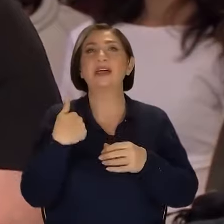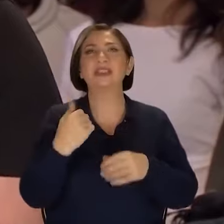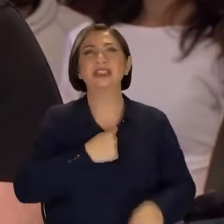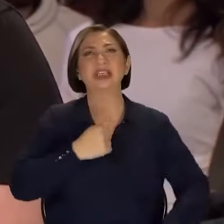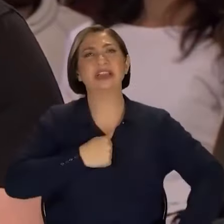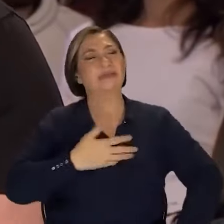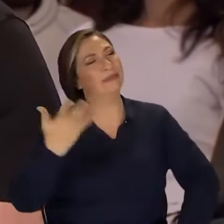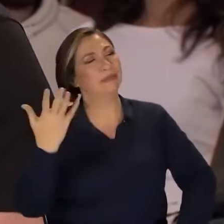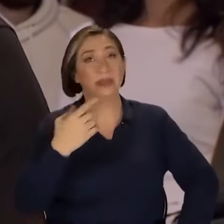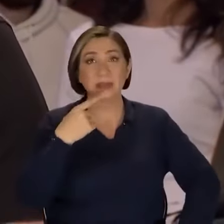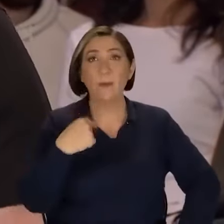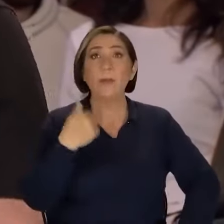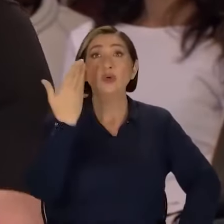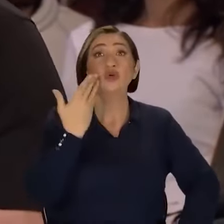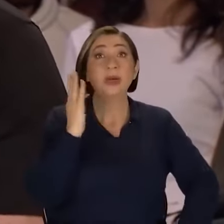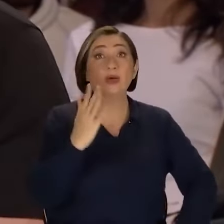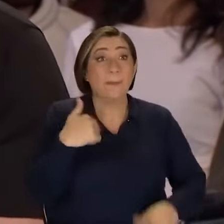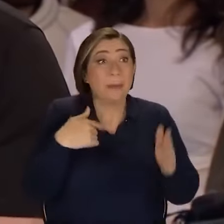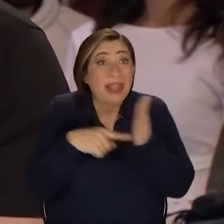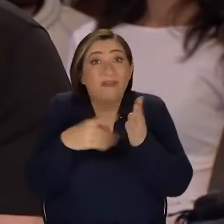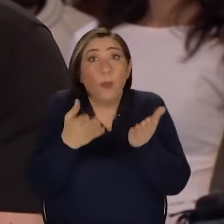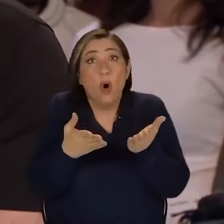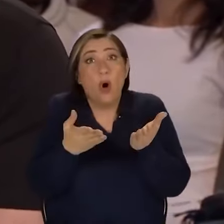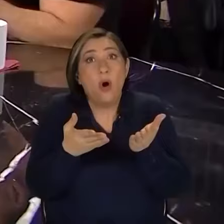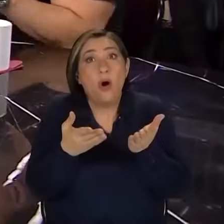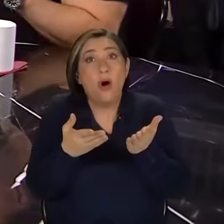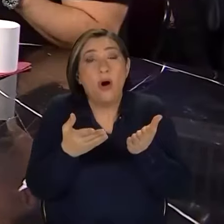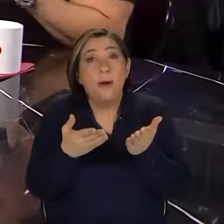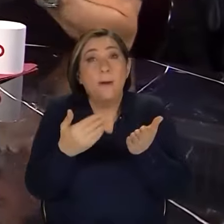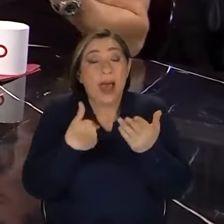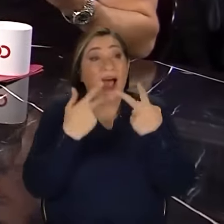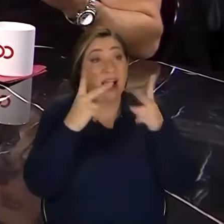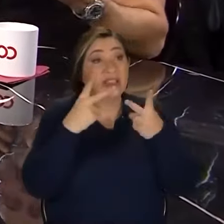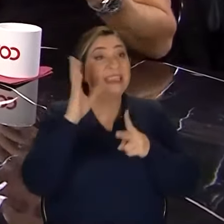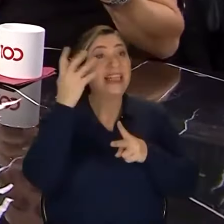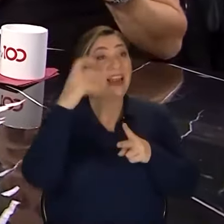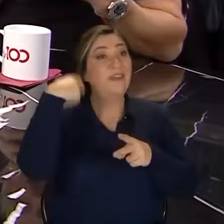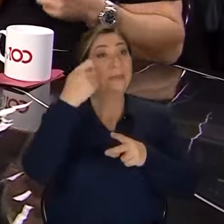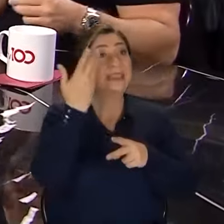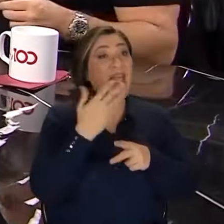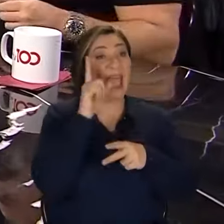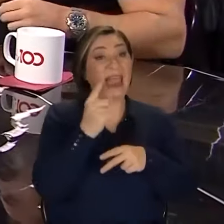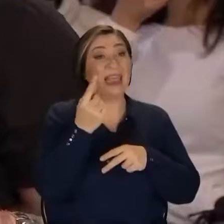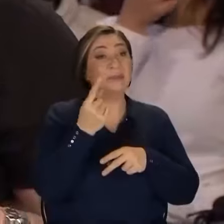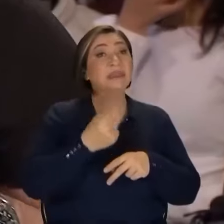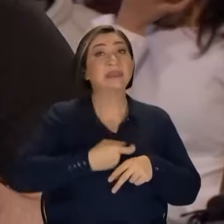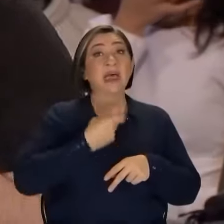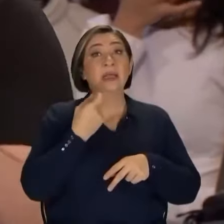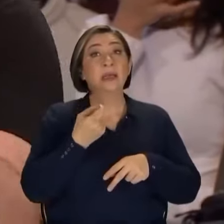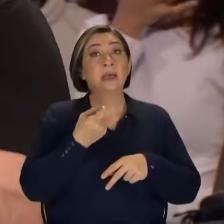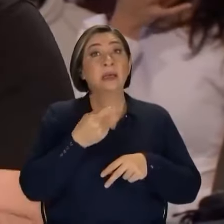sıkıldım Vallah dediği zaman benim hoşuma gidiyor Benim amacım oydu zaten ya ben açıkçası deli filmini izlerken ilk yarım saatinde